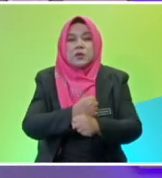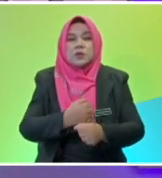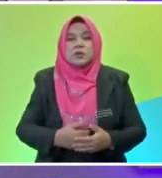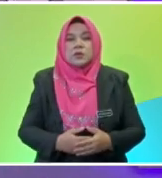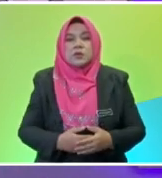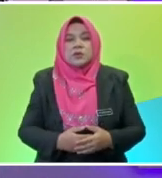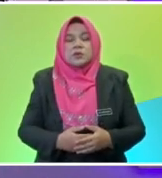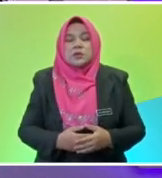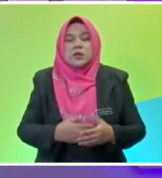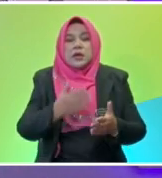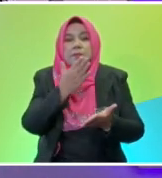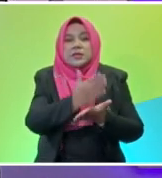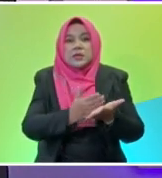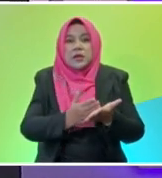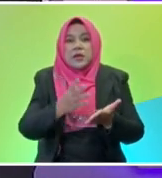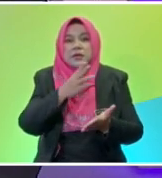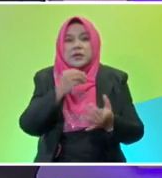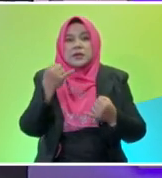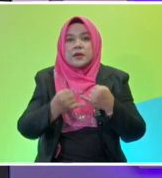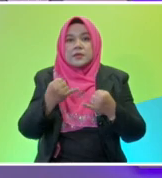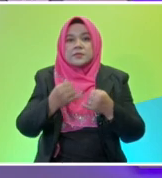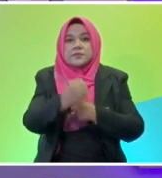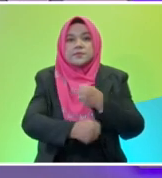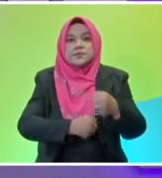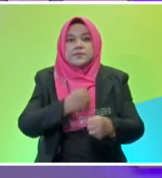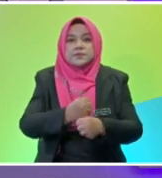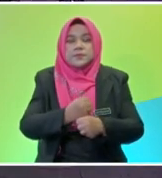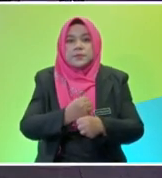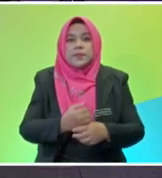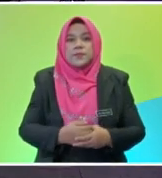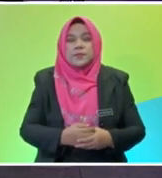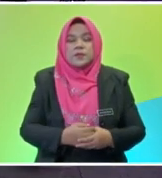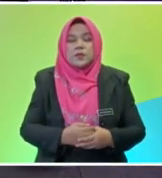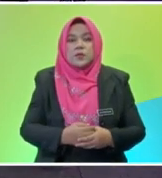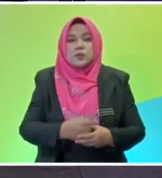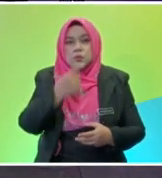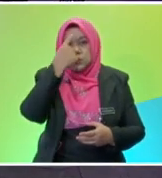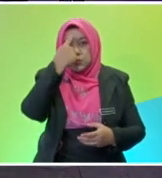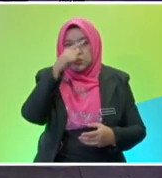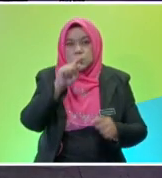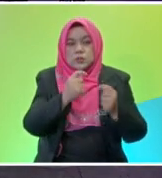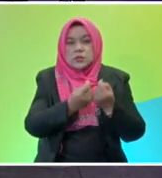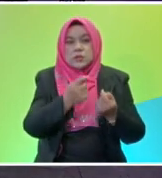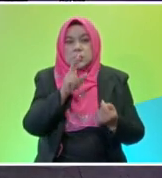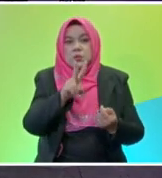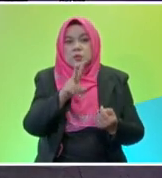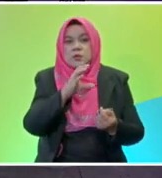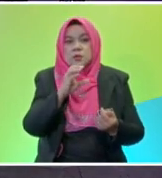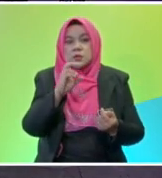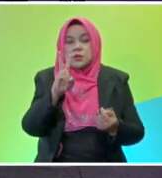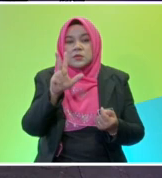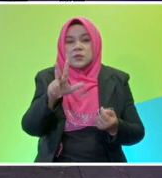sesi pertengahan dan akhir oke oke itu untuk tingkatan satu kalau untuk dua tiga empat dan lima